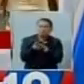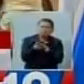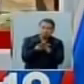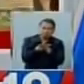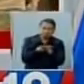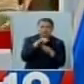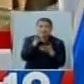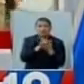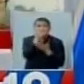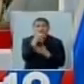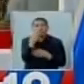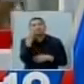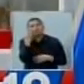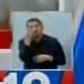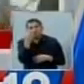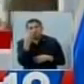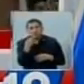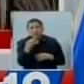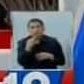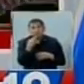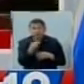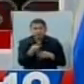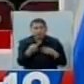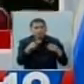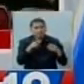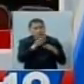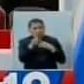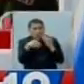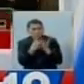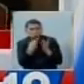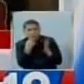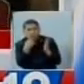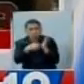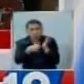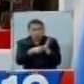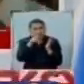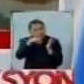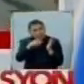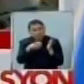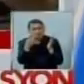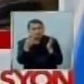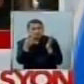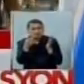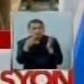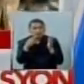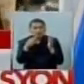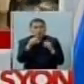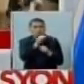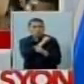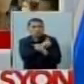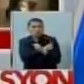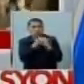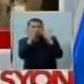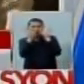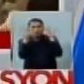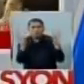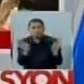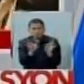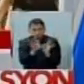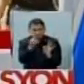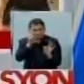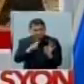Oo. Tapos ito, kailangan po na ng mga botante ang mga hinihinging impormasyon sa authorization form. So magbibigay sila ng